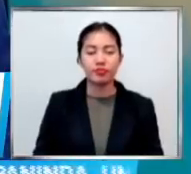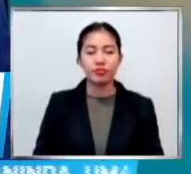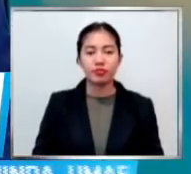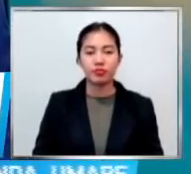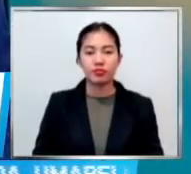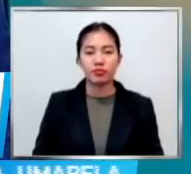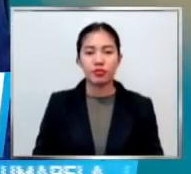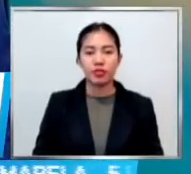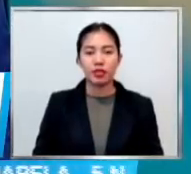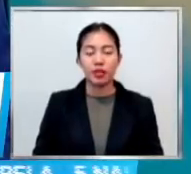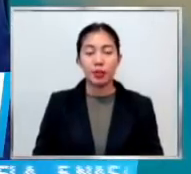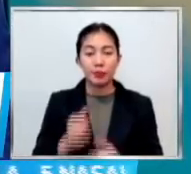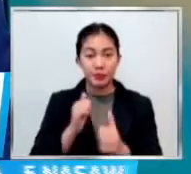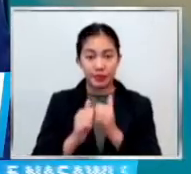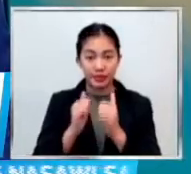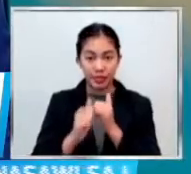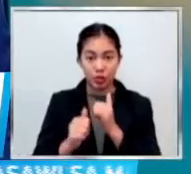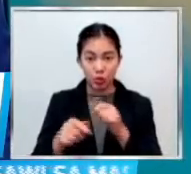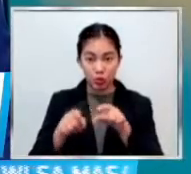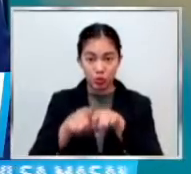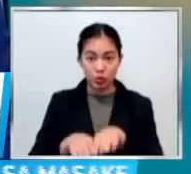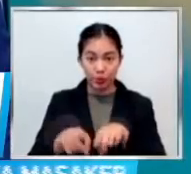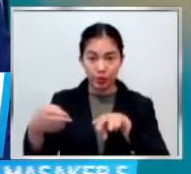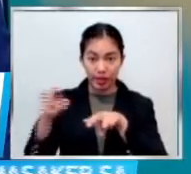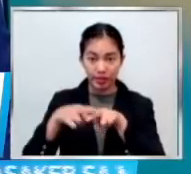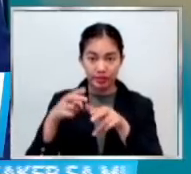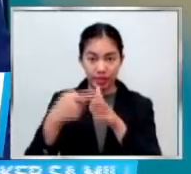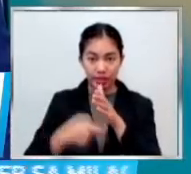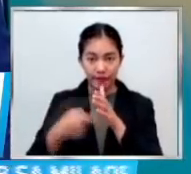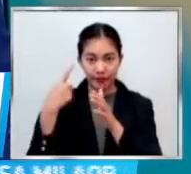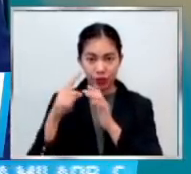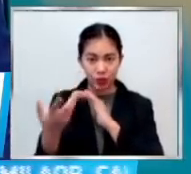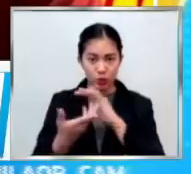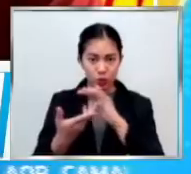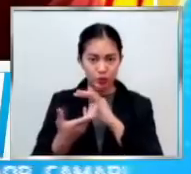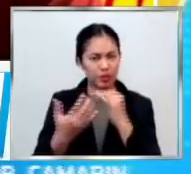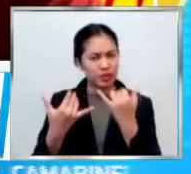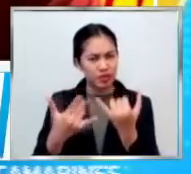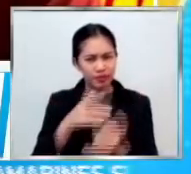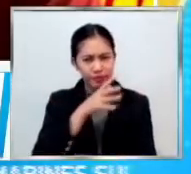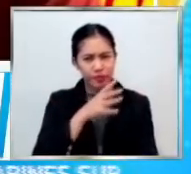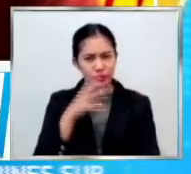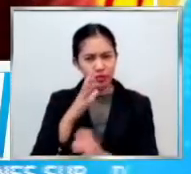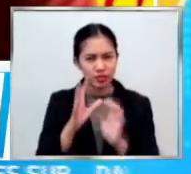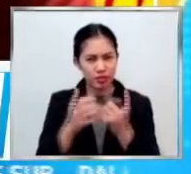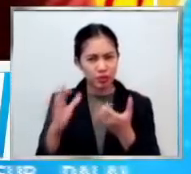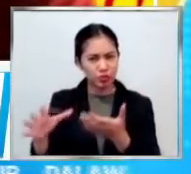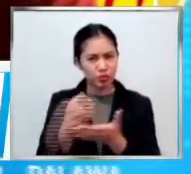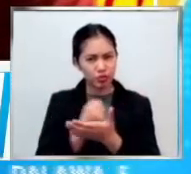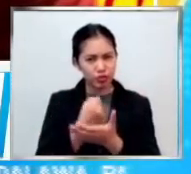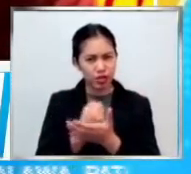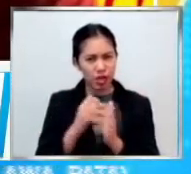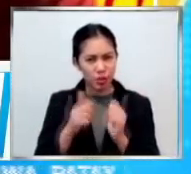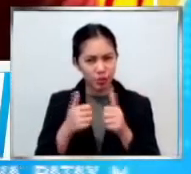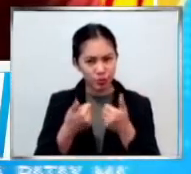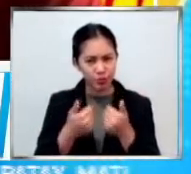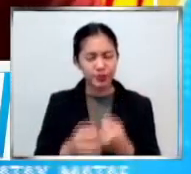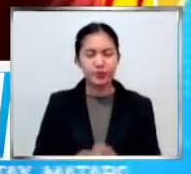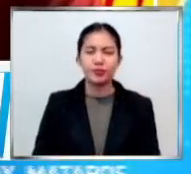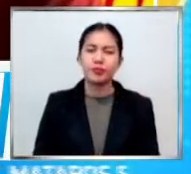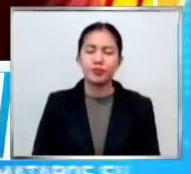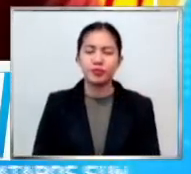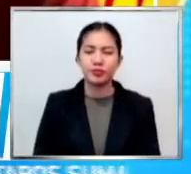ito sa mga consumers. Paano po nakakabawi itong ating mga magsasaka? Itong harvest, mura